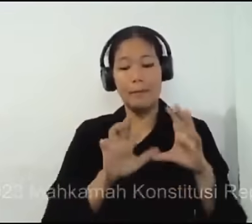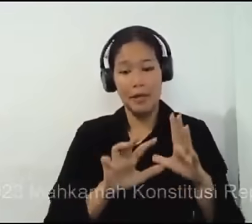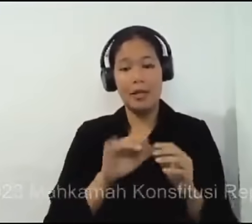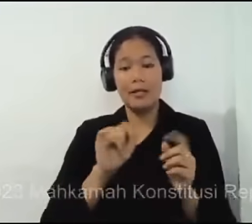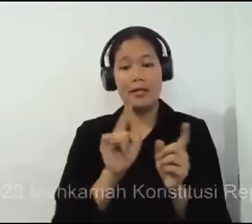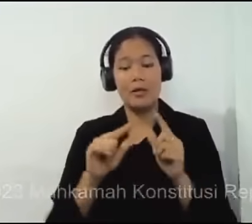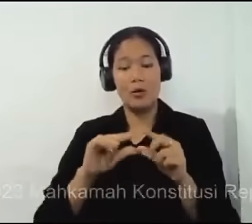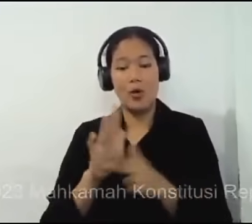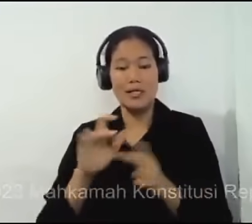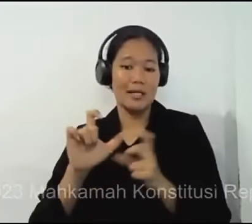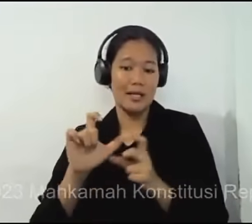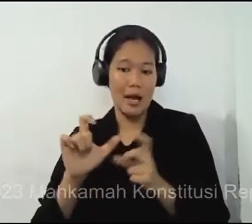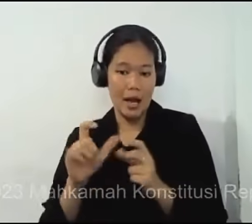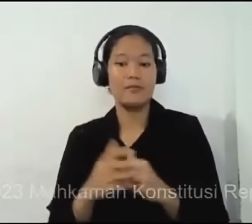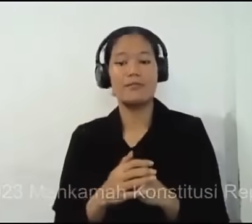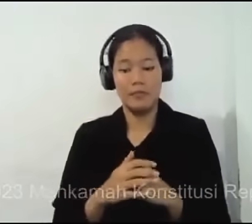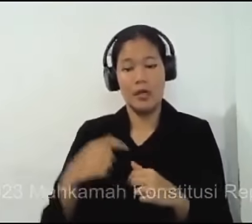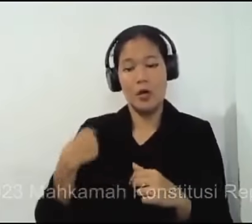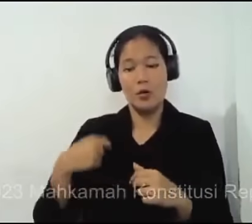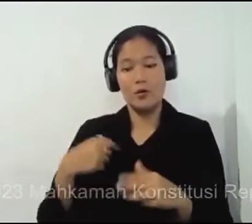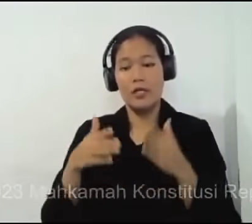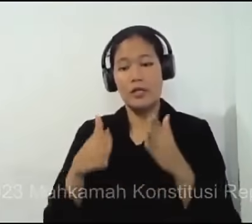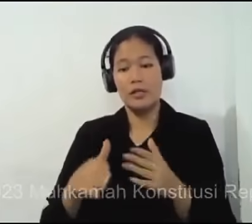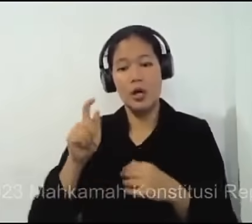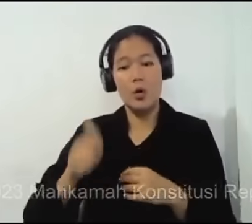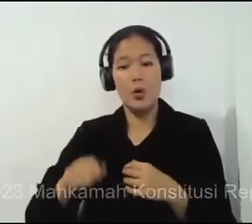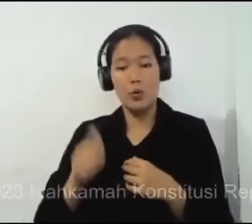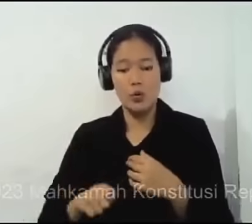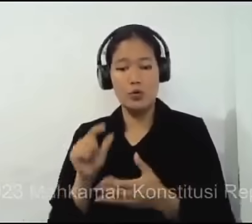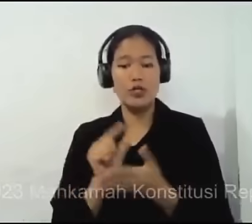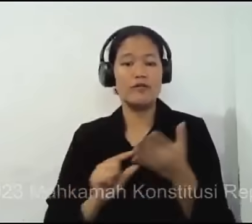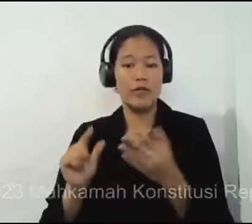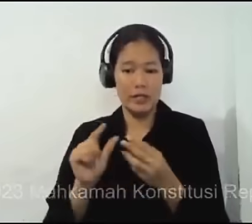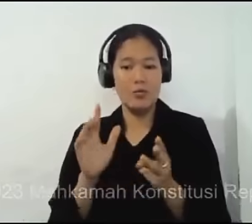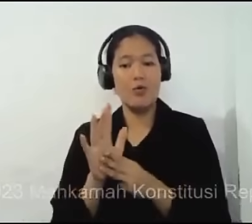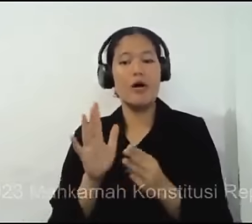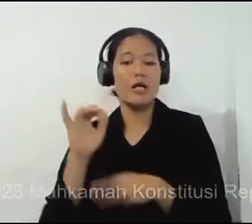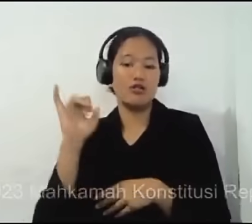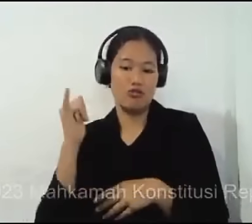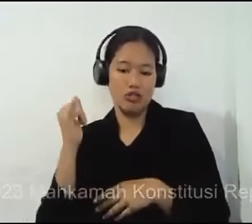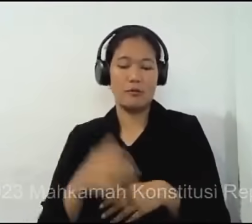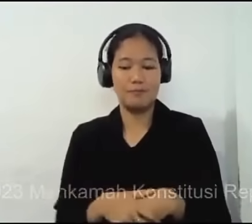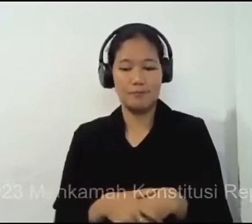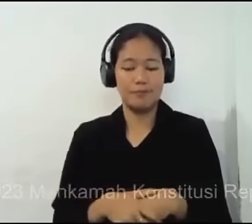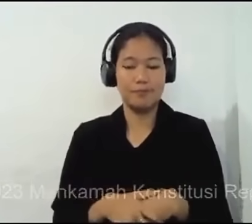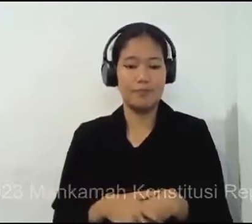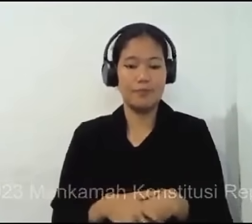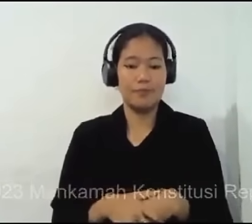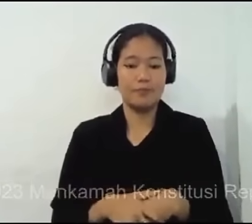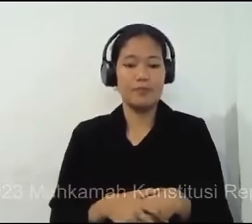satriawan S mcl PHD Fakultas Hukum Universitas Muhammadiyah Jogja